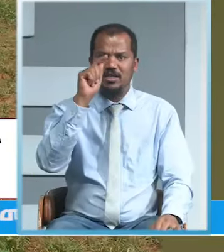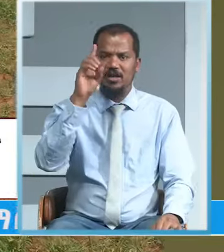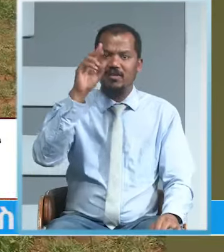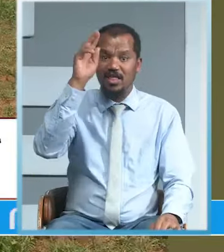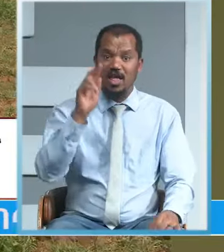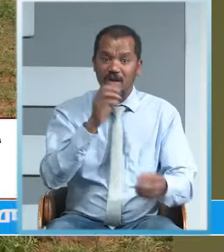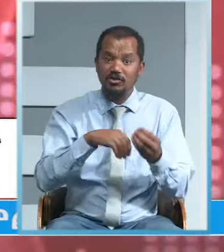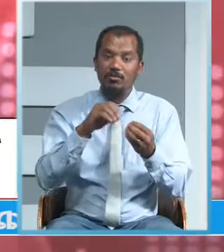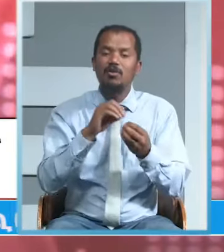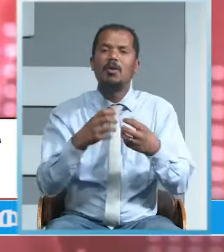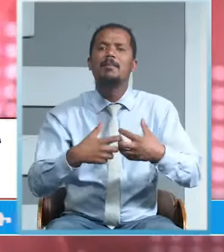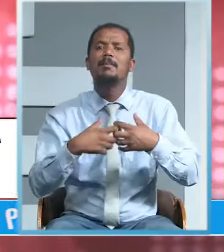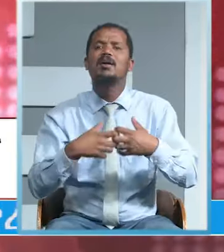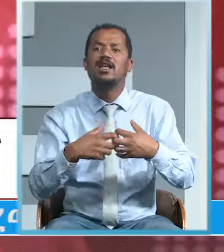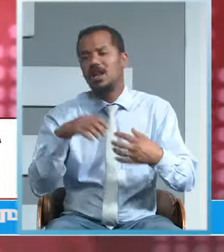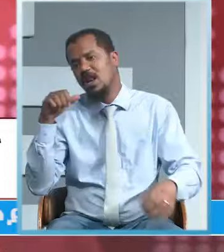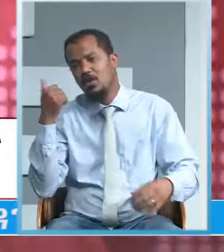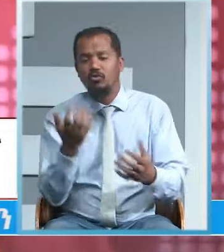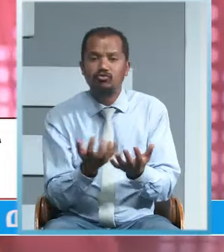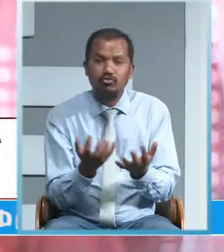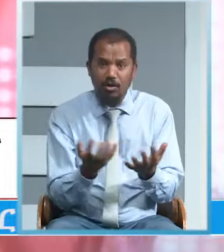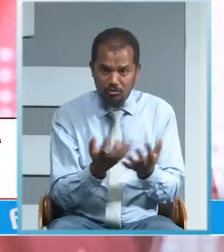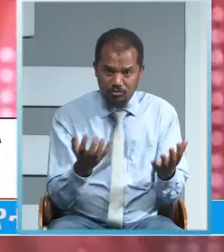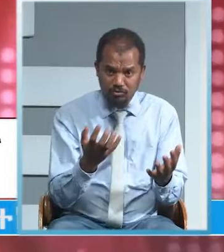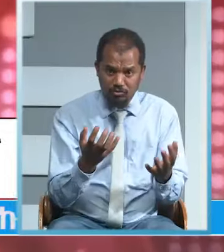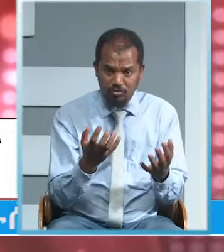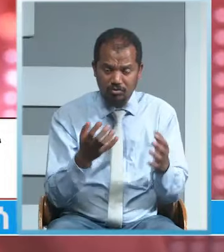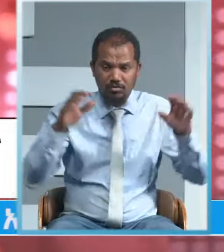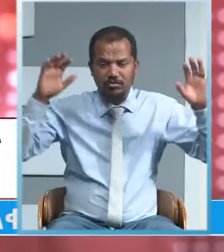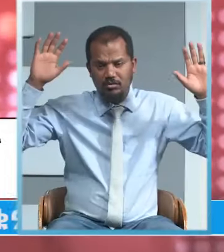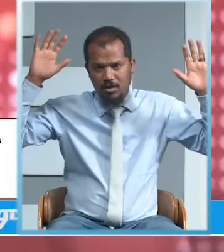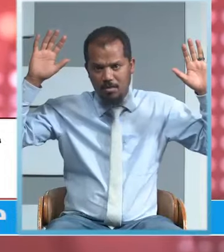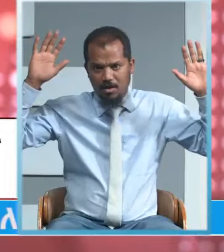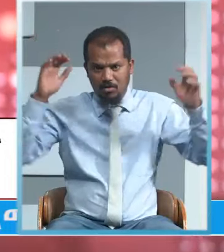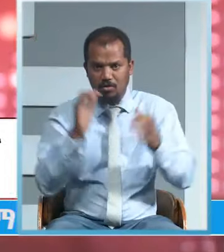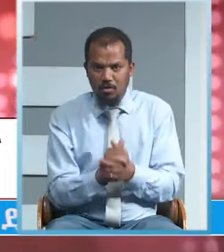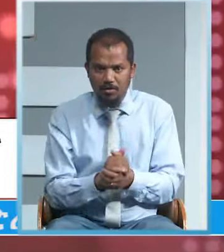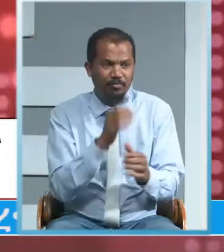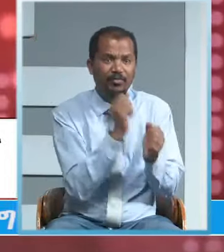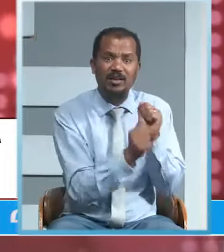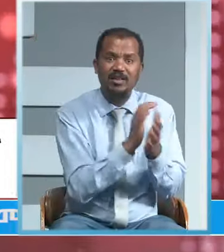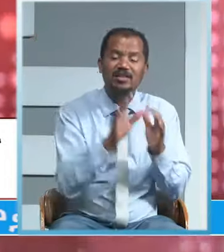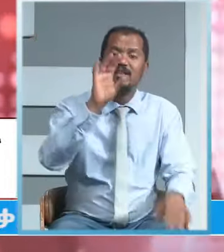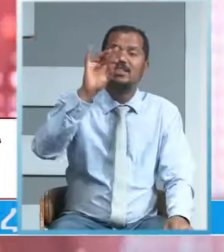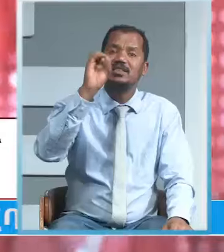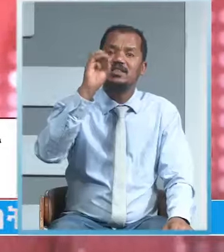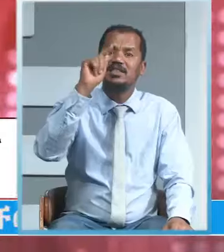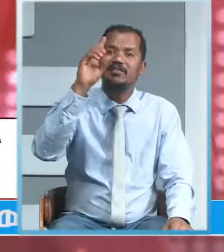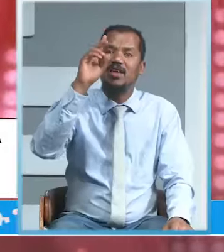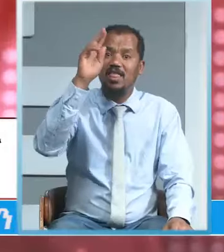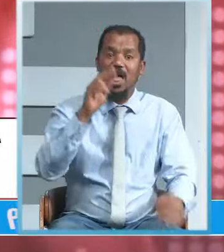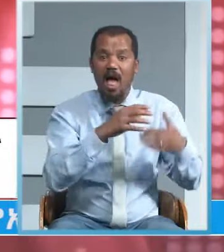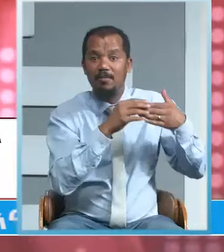ጨምሮ የነፍስ ወከፍ መሳሪያና ሌሎች ቁሳቁሶችም ተማርከዋል። ከተደመሰሱት 8 ጽንፈኛ